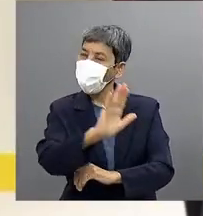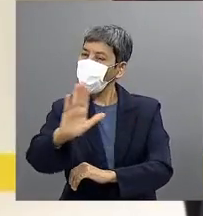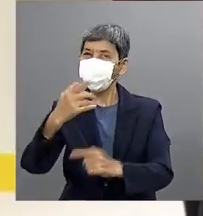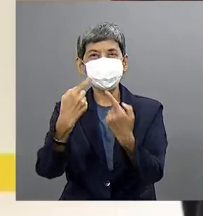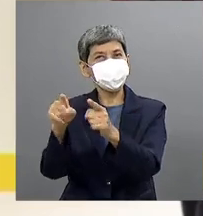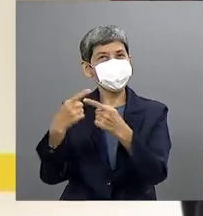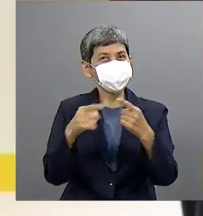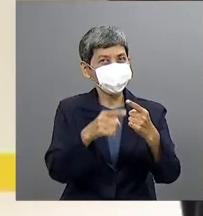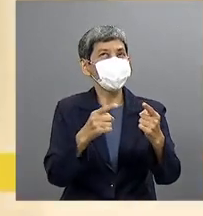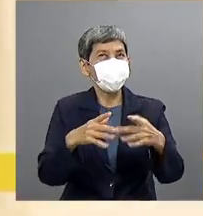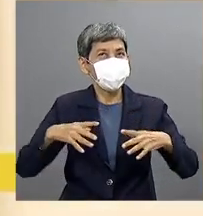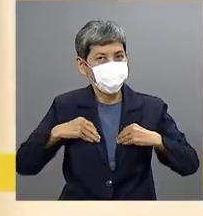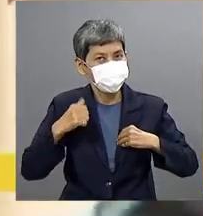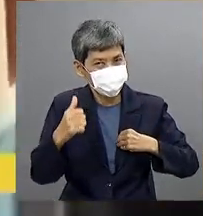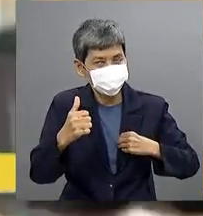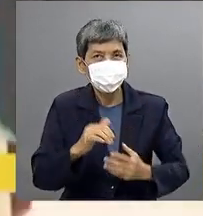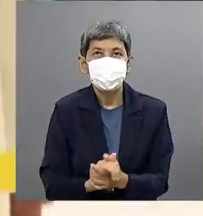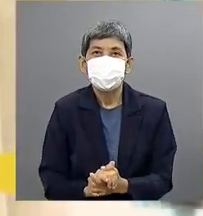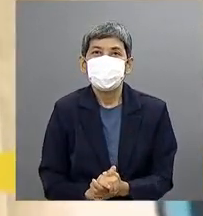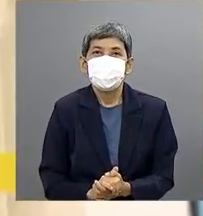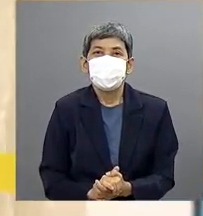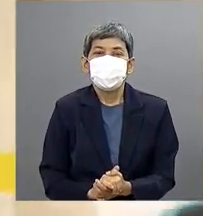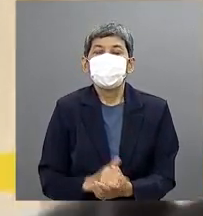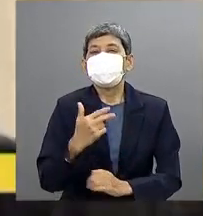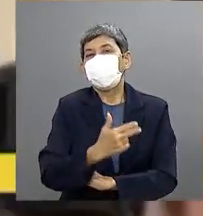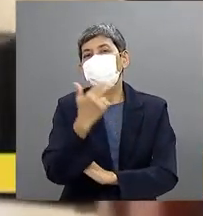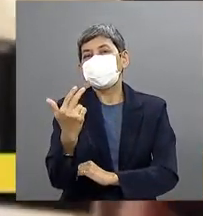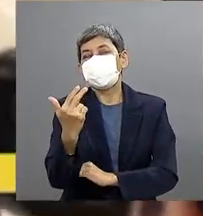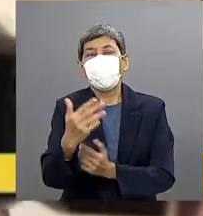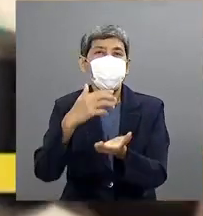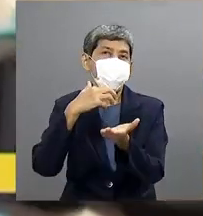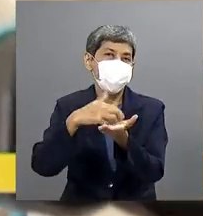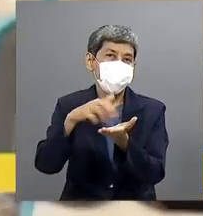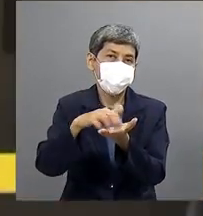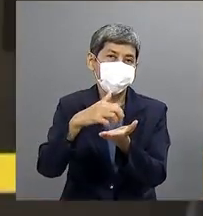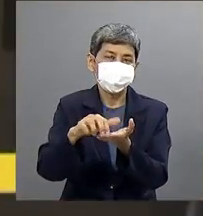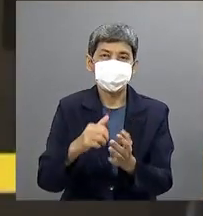กันเวริกาวิชัยวัฒนา ThaiPBSรายงานหรือทอรี่ส์